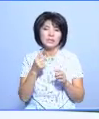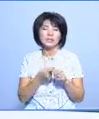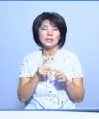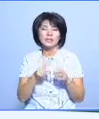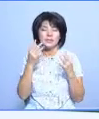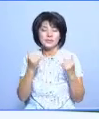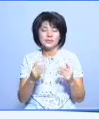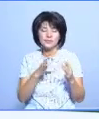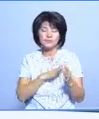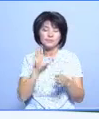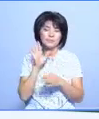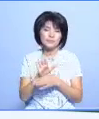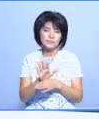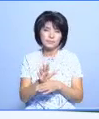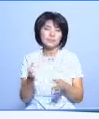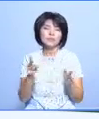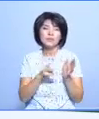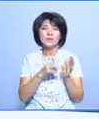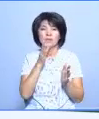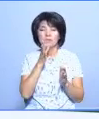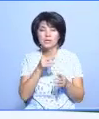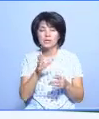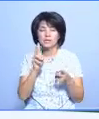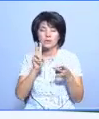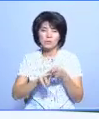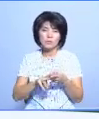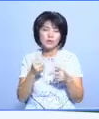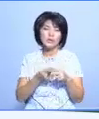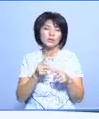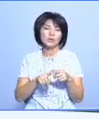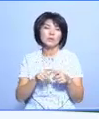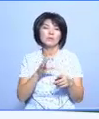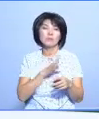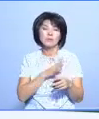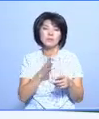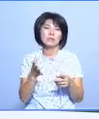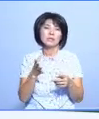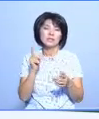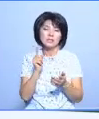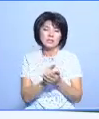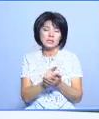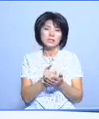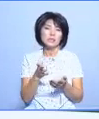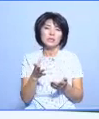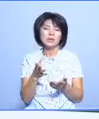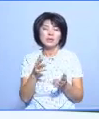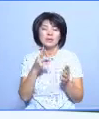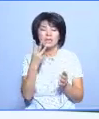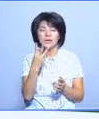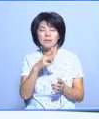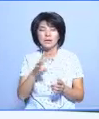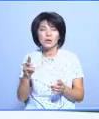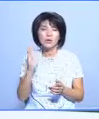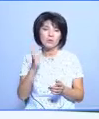тәртіп сақшысы 8 жылға сотталып, жәбірленуші тарапқа 3 миллиондай айыппұл төлейтін болды. Естеріңізге сала кетсек, 31